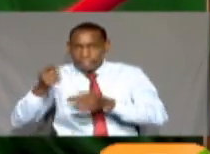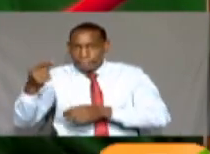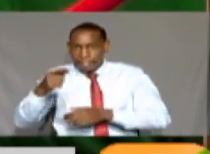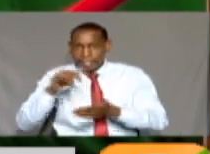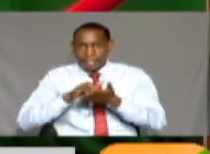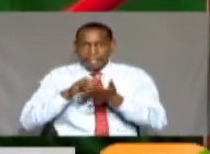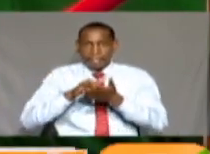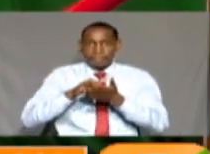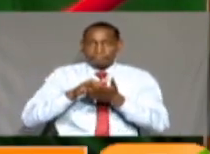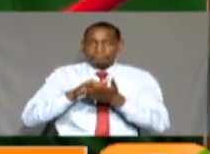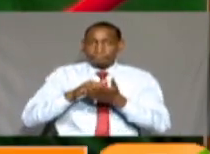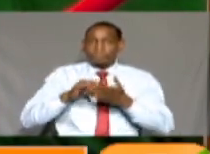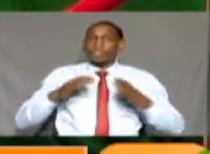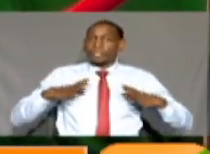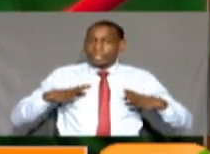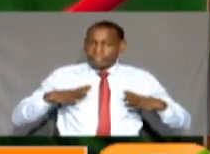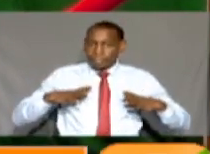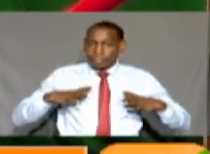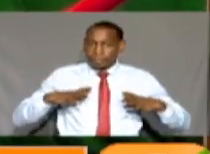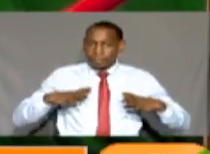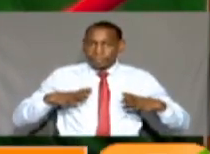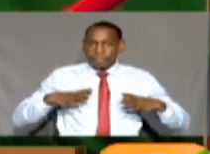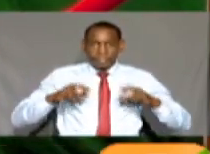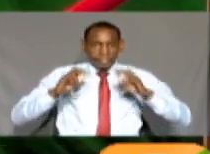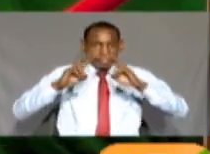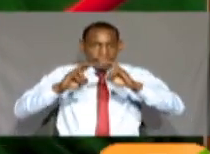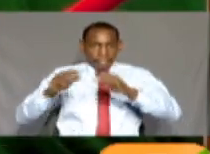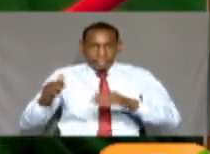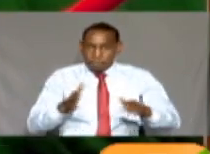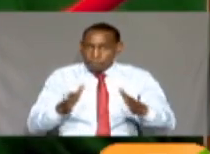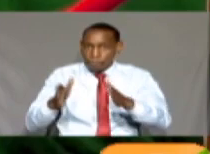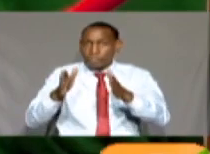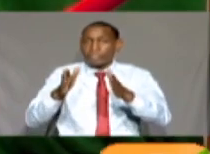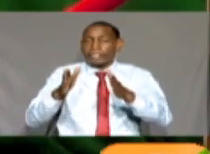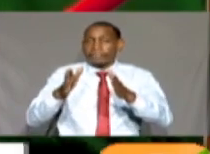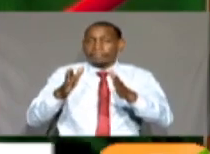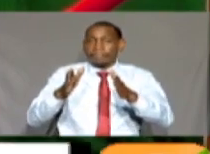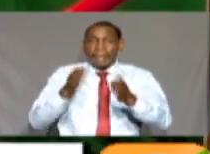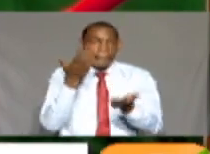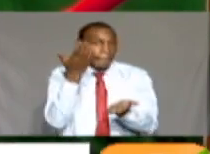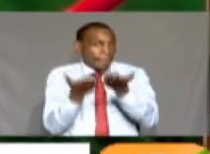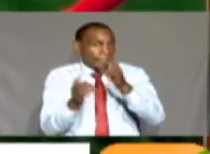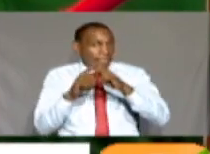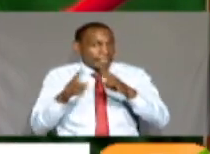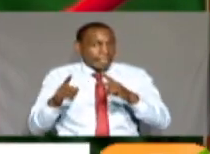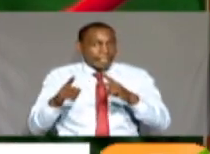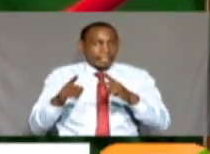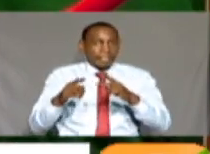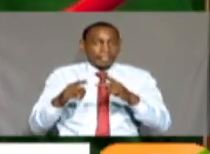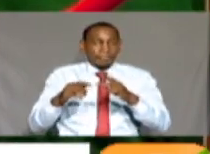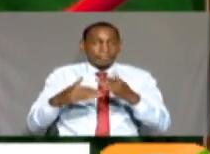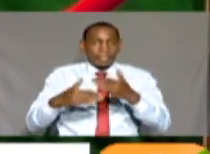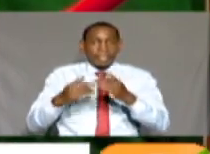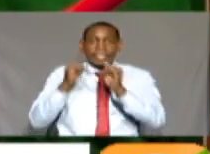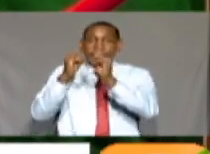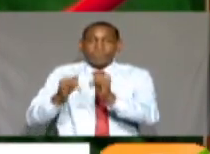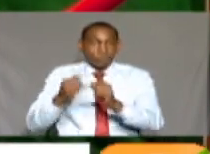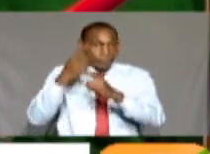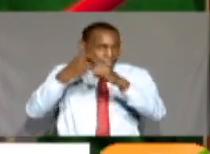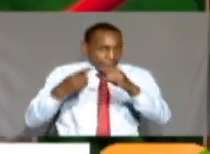ambapo tunaelekea sikukuu. Tutafute nafasi labda mwanzo wa mwaka